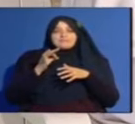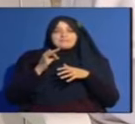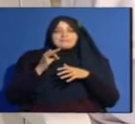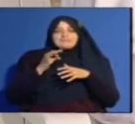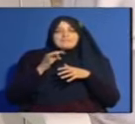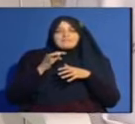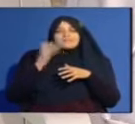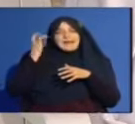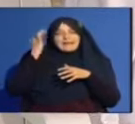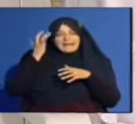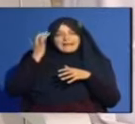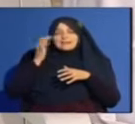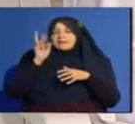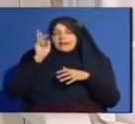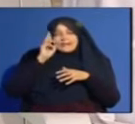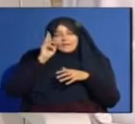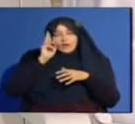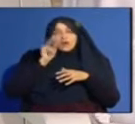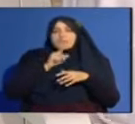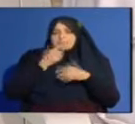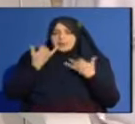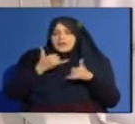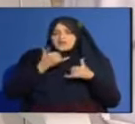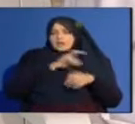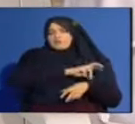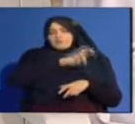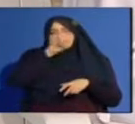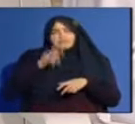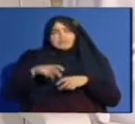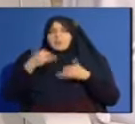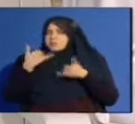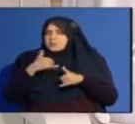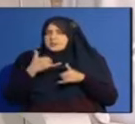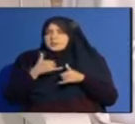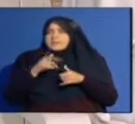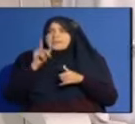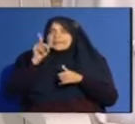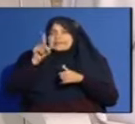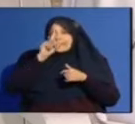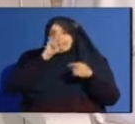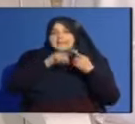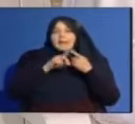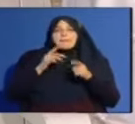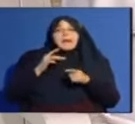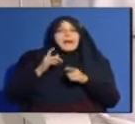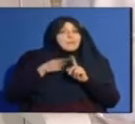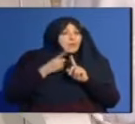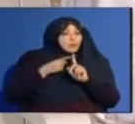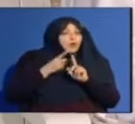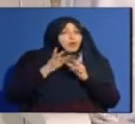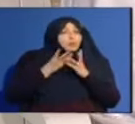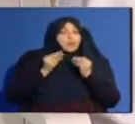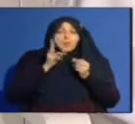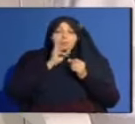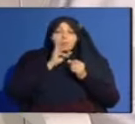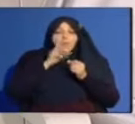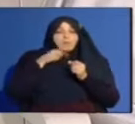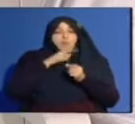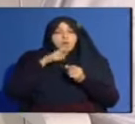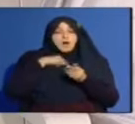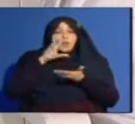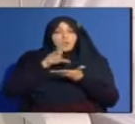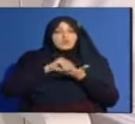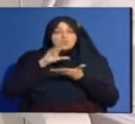باش تجيبوهم إلى أرض الوطن. ولنعود إلى هذا الموضوع. نعم. إنه فيه مشاكل طرحت خاصة